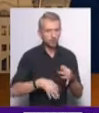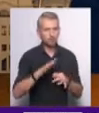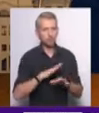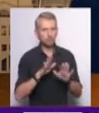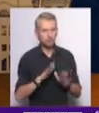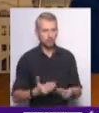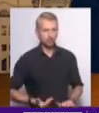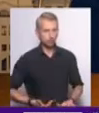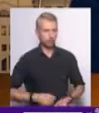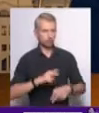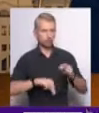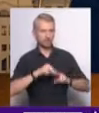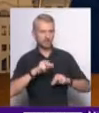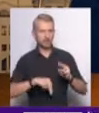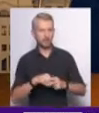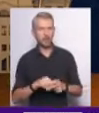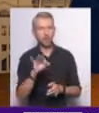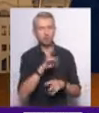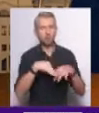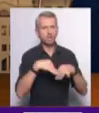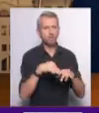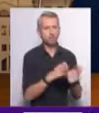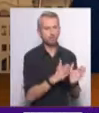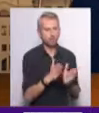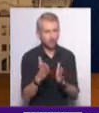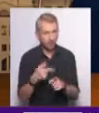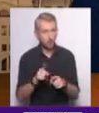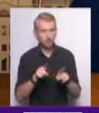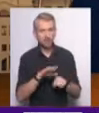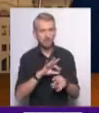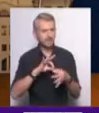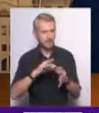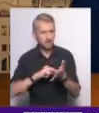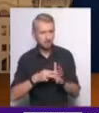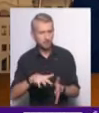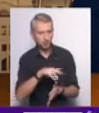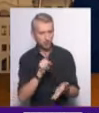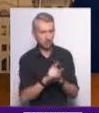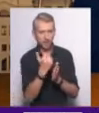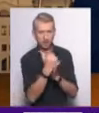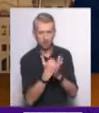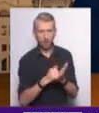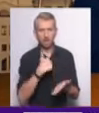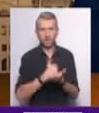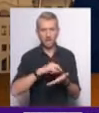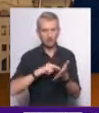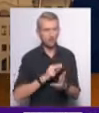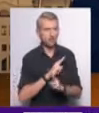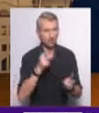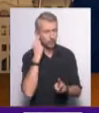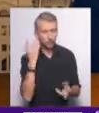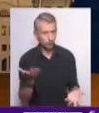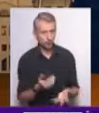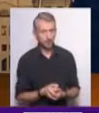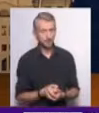житлові будівництва. Тобто про транспортну систему, а це навіть не детальний план території має регламентувати, а генеральний план ніхто не думає.